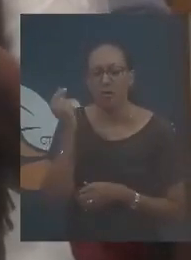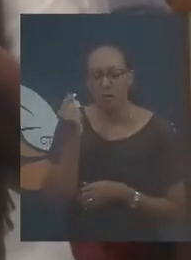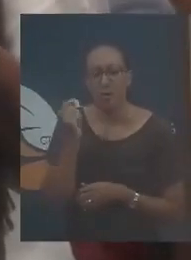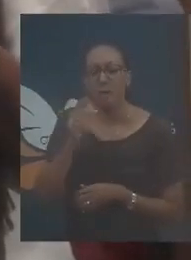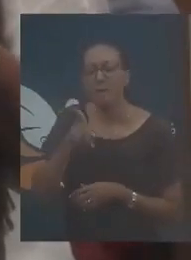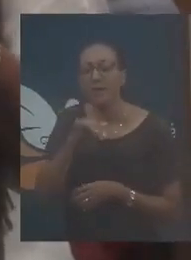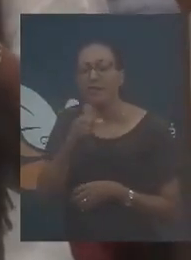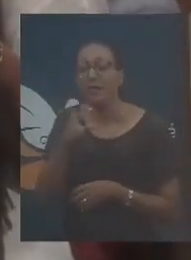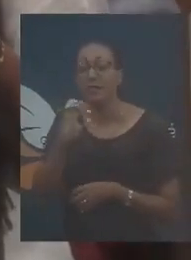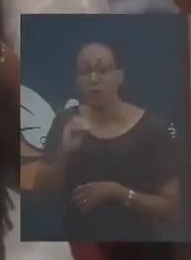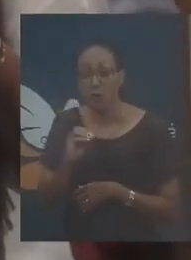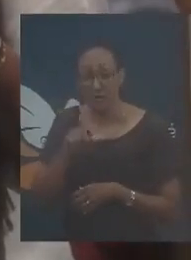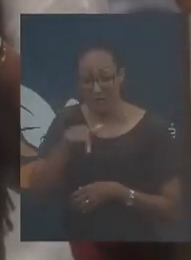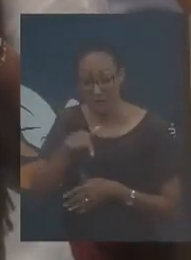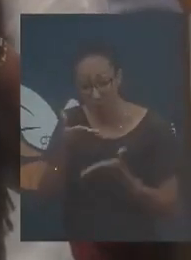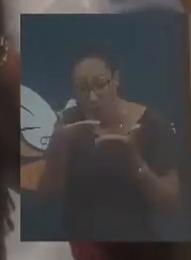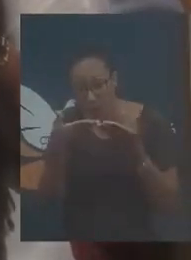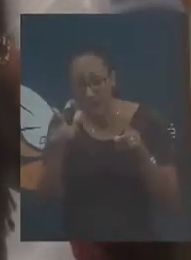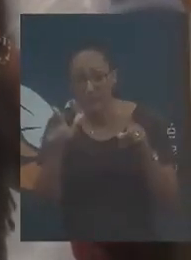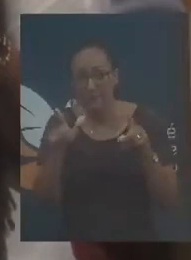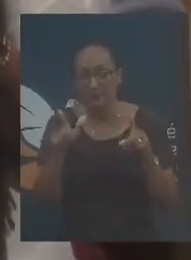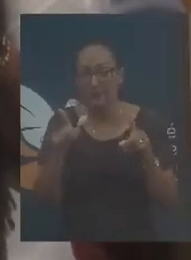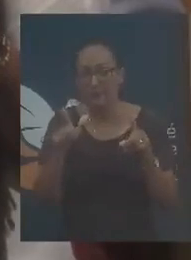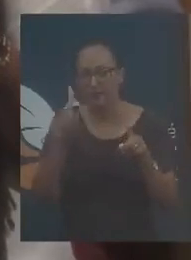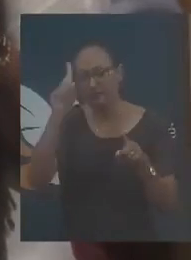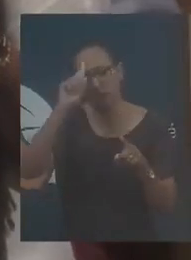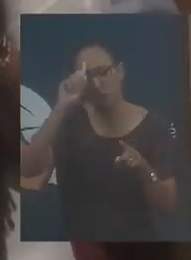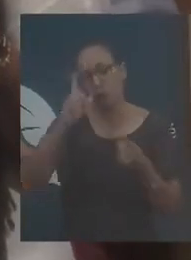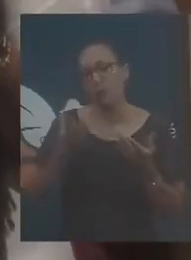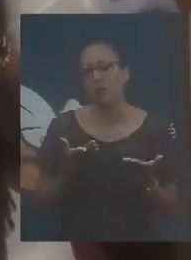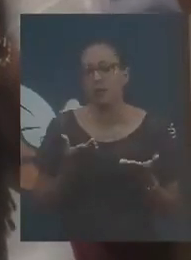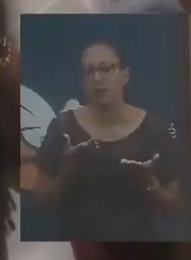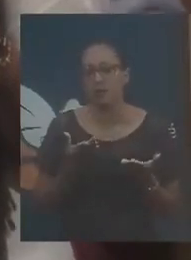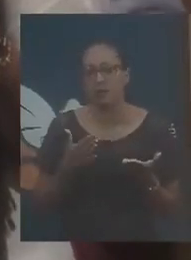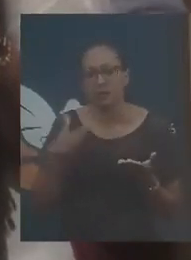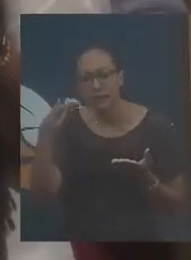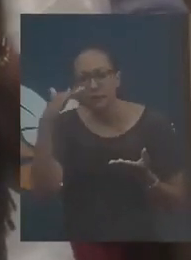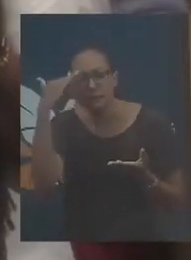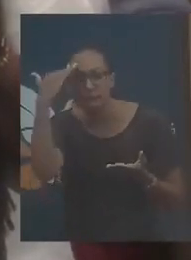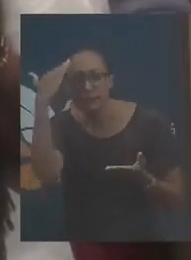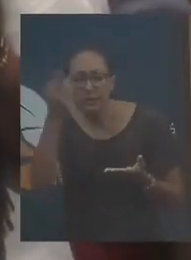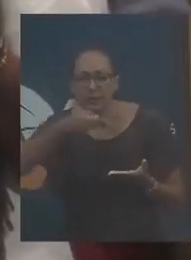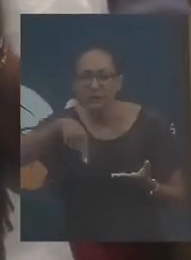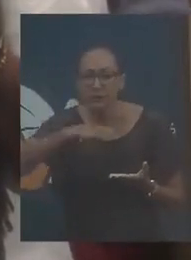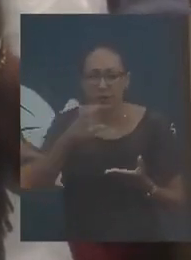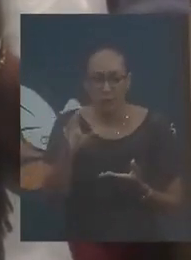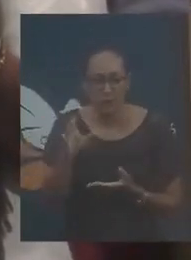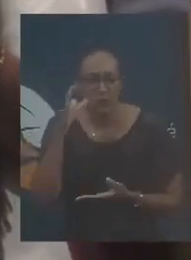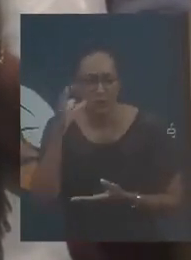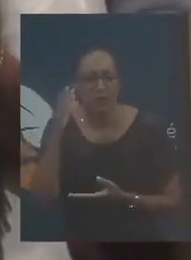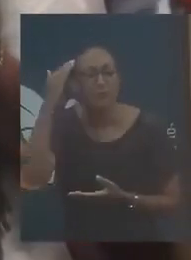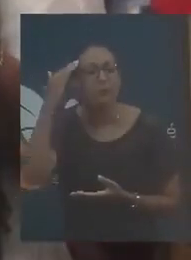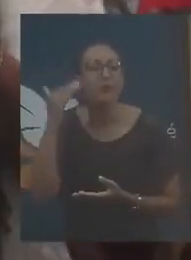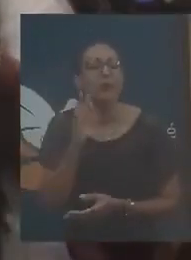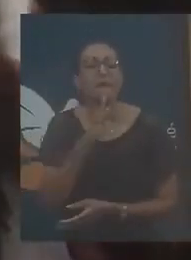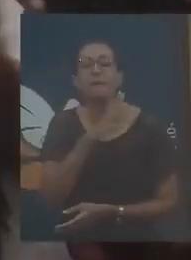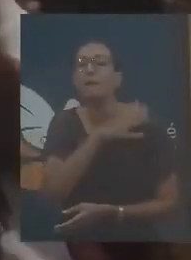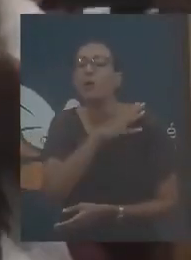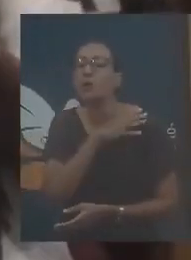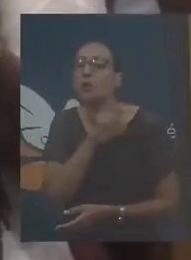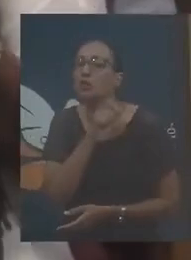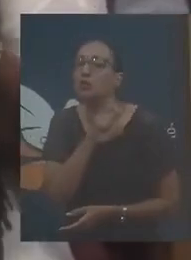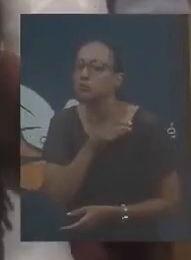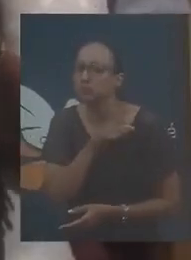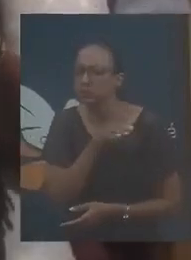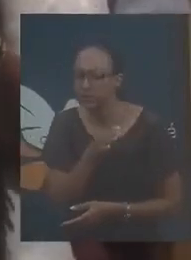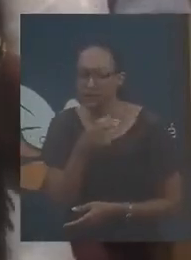libéré. Il doit être libéré pourquoi? Parce que si vous écoutez bien Madame le procureur qui dit que si Monsieur